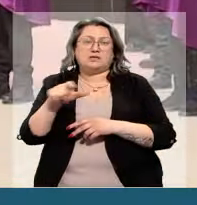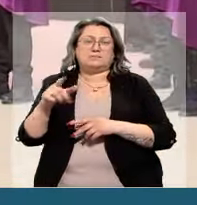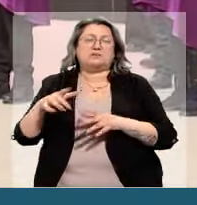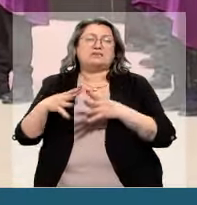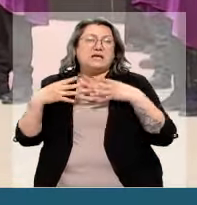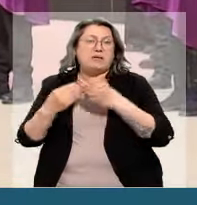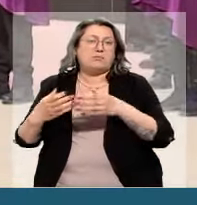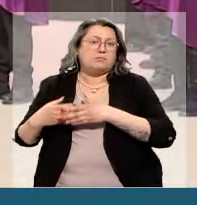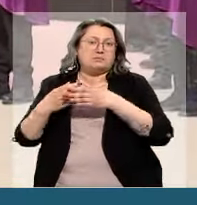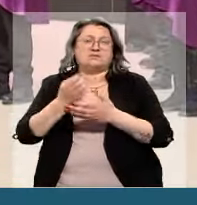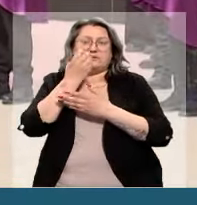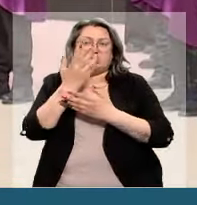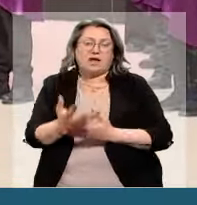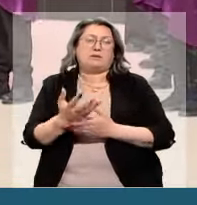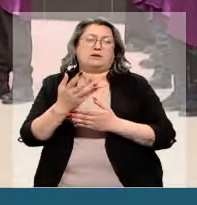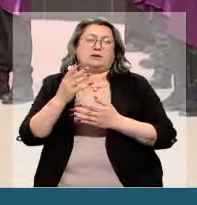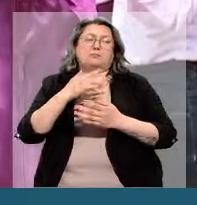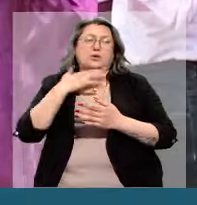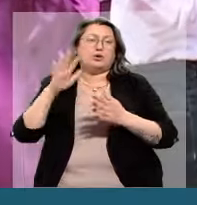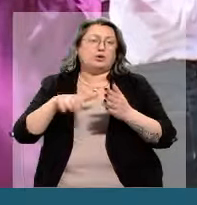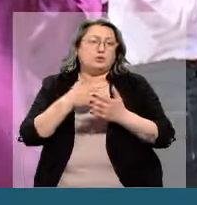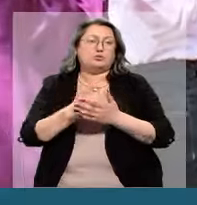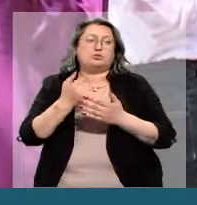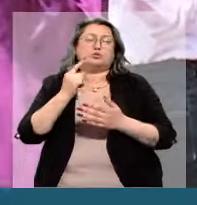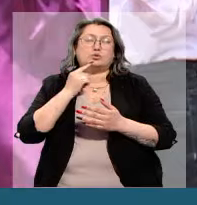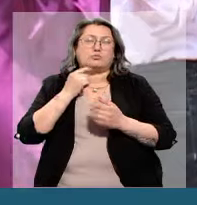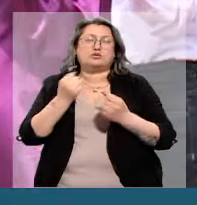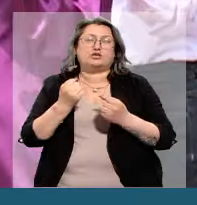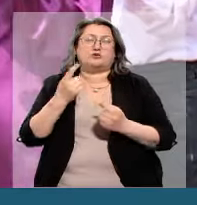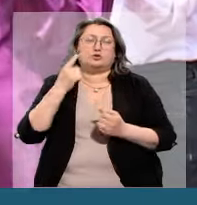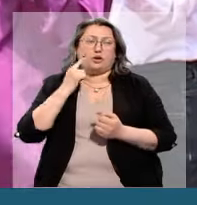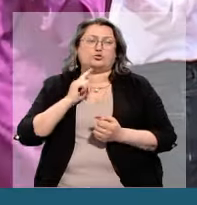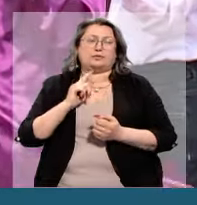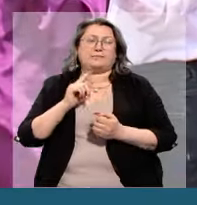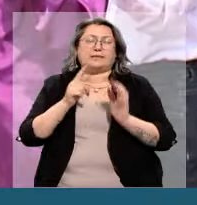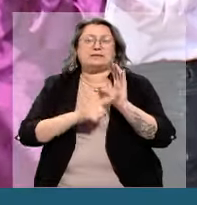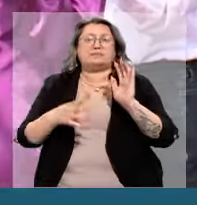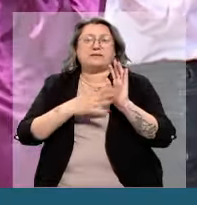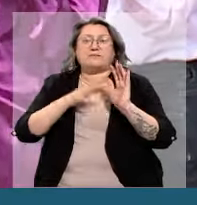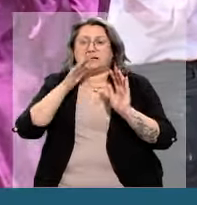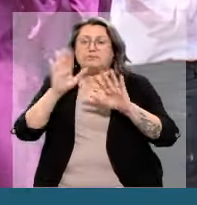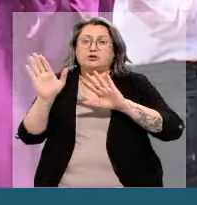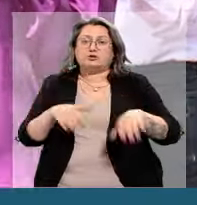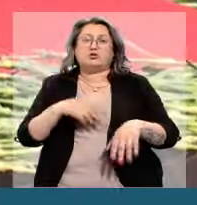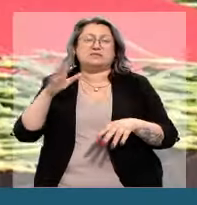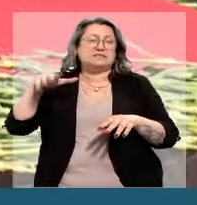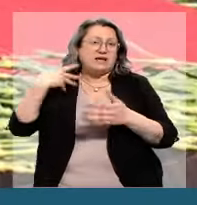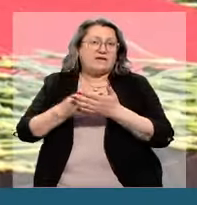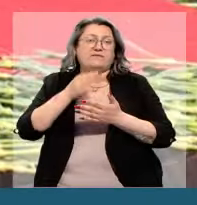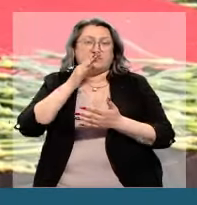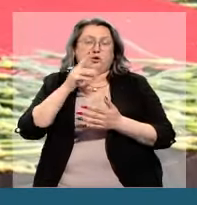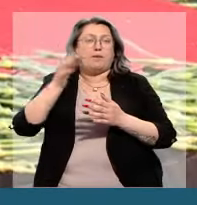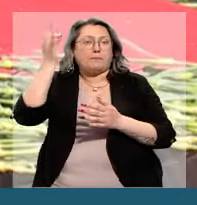Целыми семьями, с цветами в руках, многие до сих пор с трудом сдерживают слез. 79 лет прошло с тех времен, а